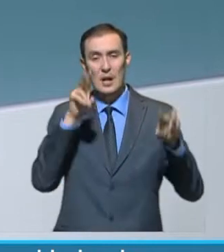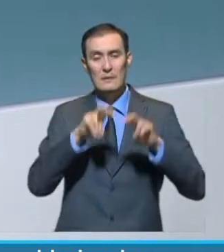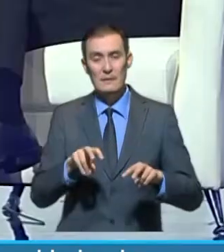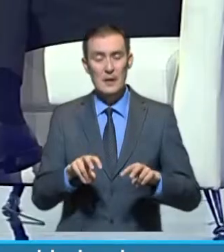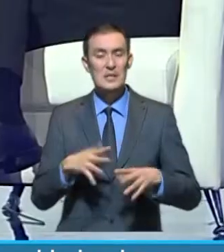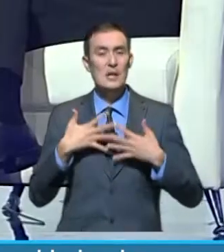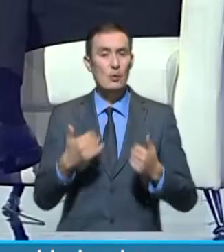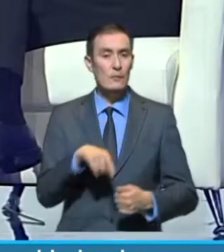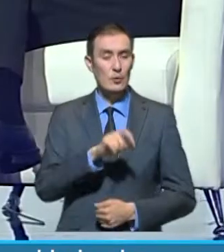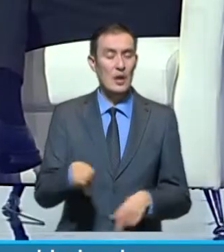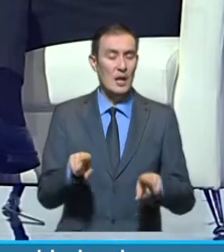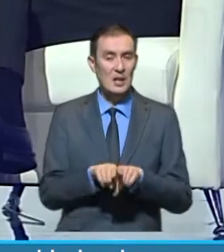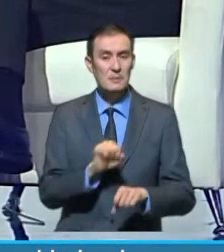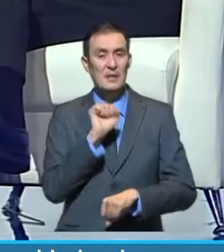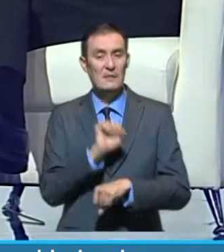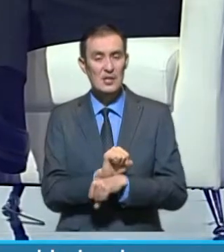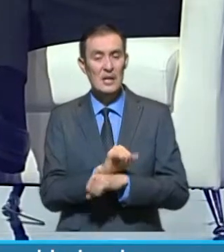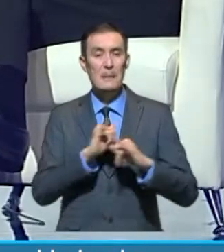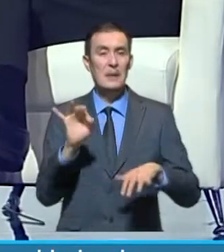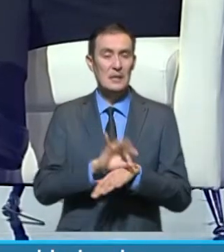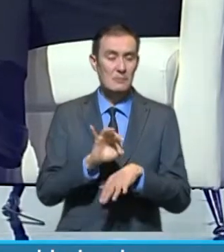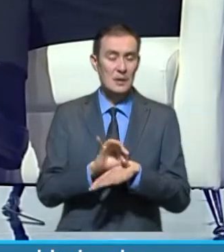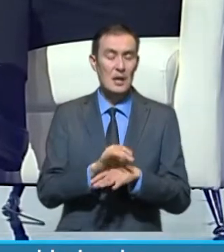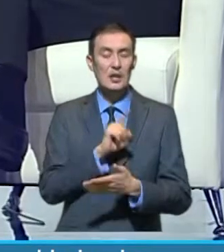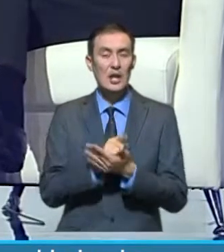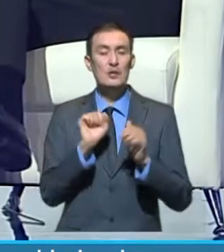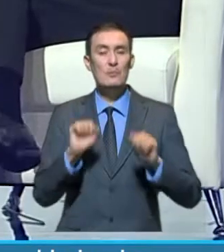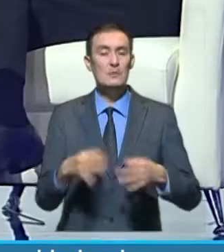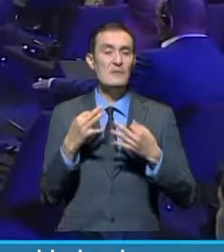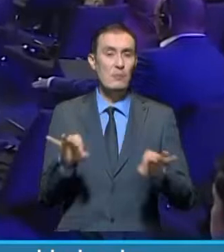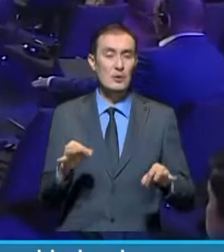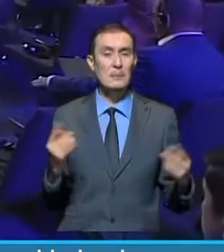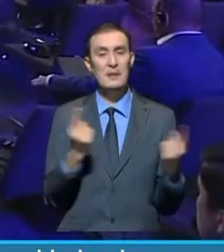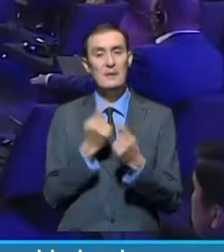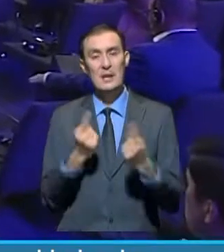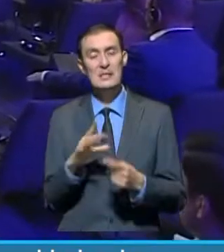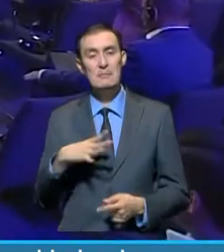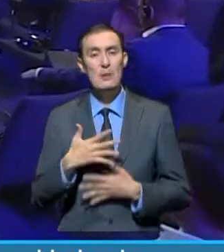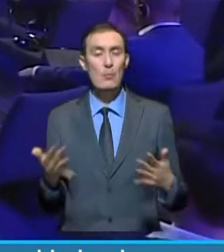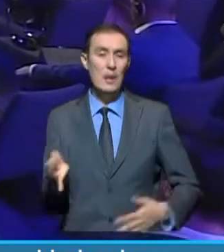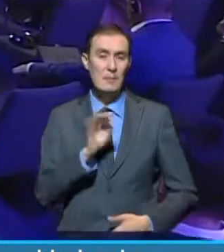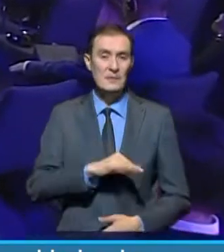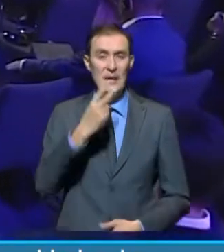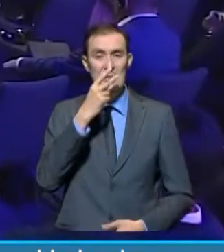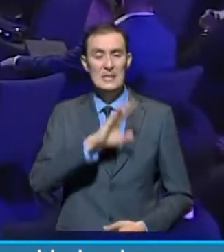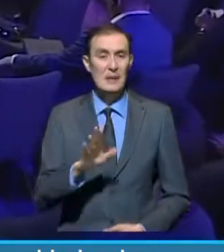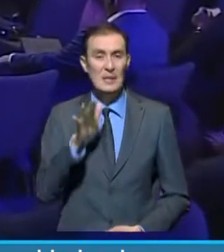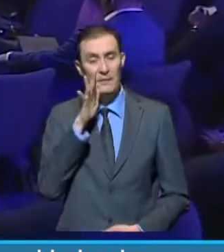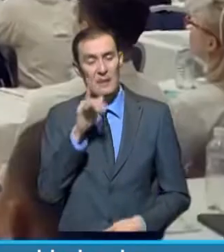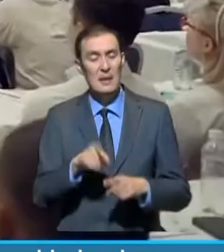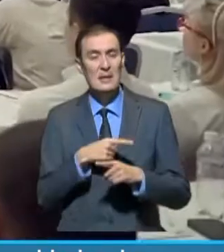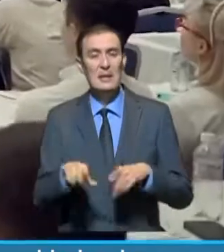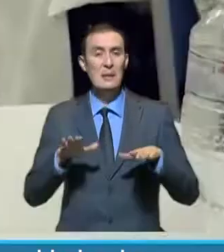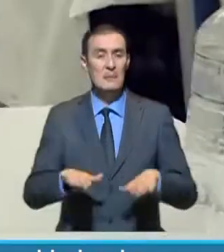контролировать здоровье, а также предотвращать пандемии. В них мы также сможем свободно двигаться и быть продуктивными, несмотря на время или